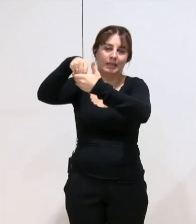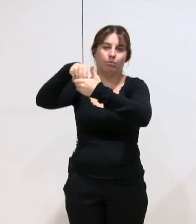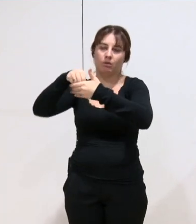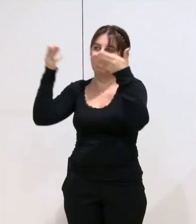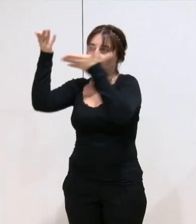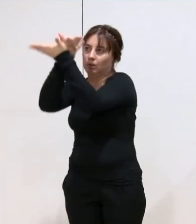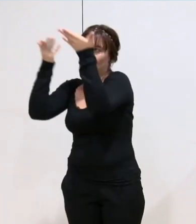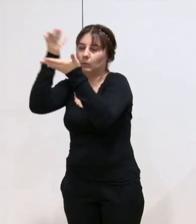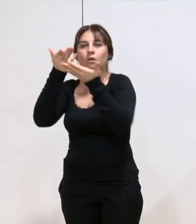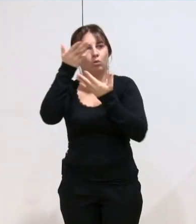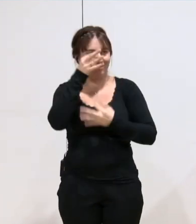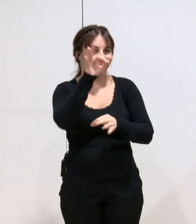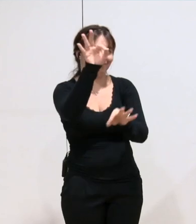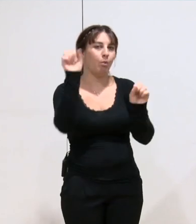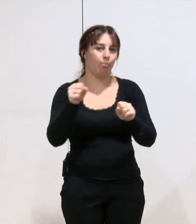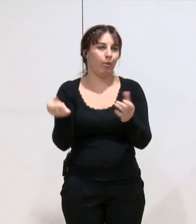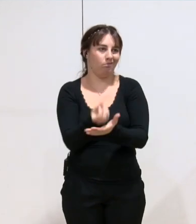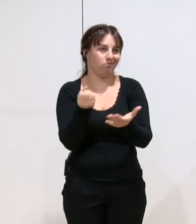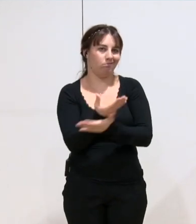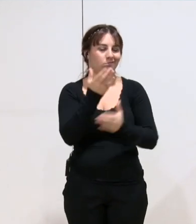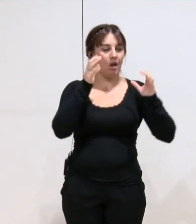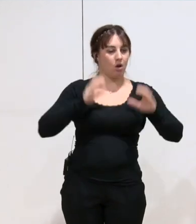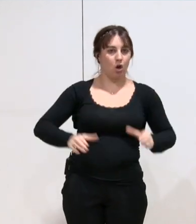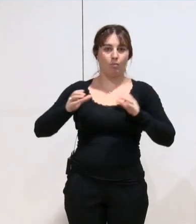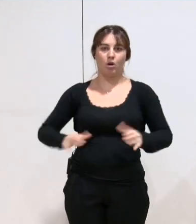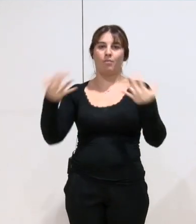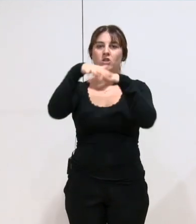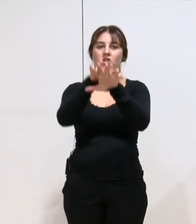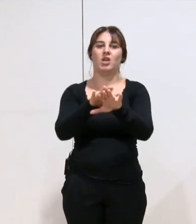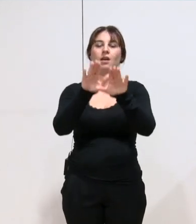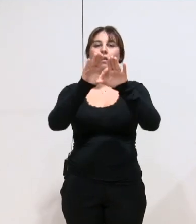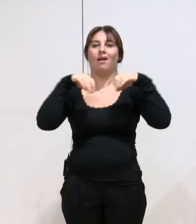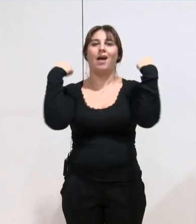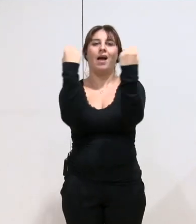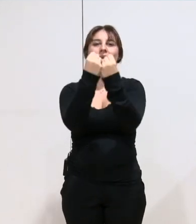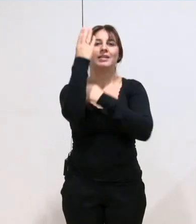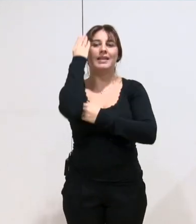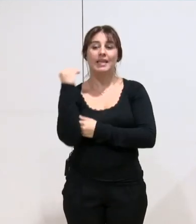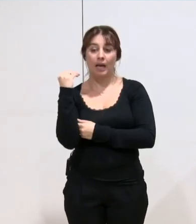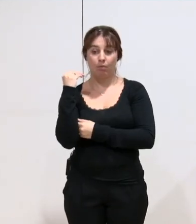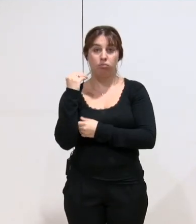je crois, de la cohabitation entre les deux clubs au Stade des Alpes pour utiliser ce Stade des Alpes.